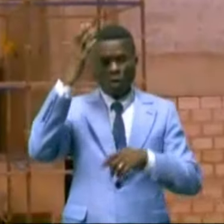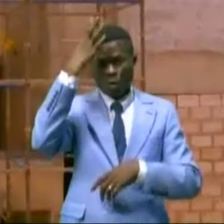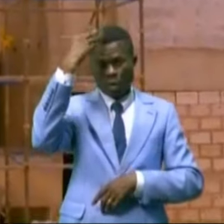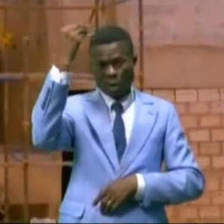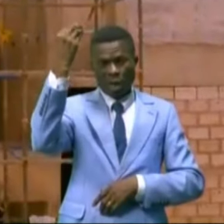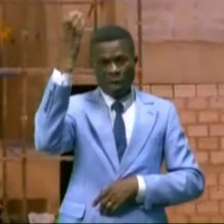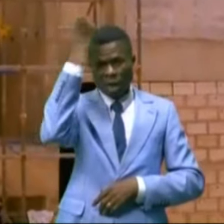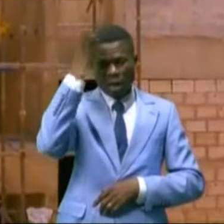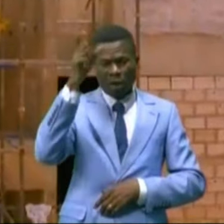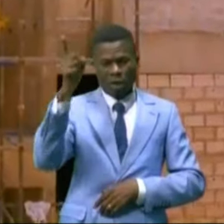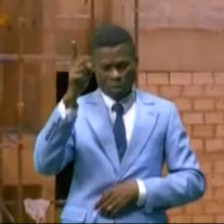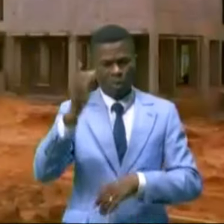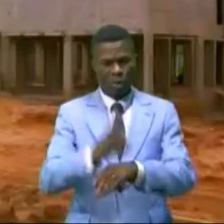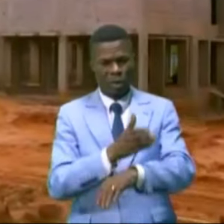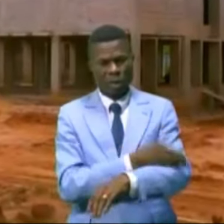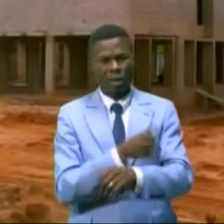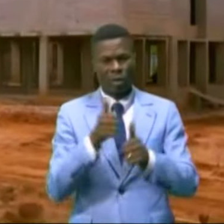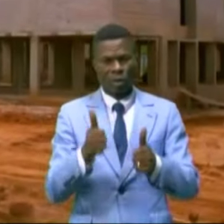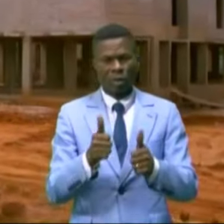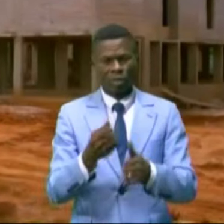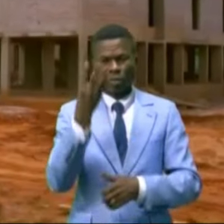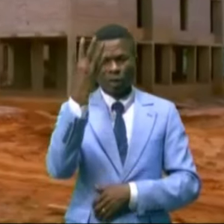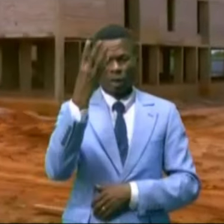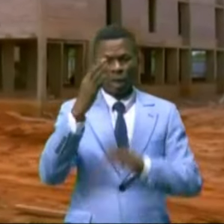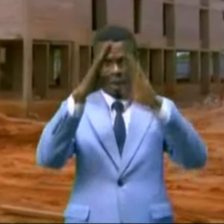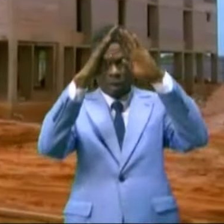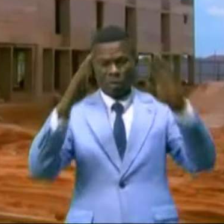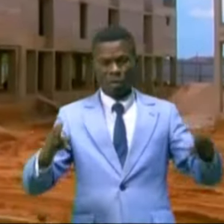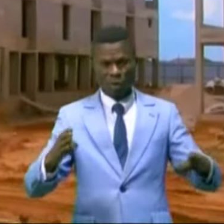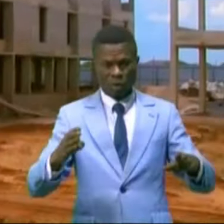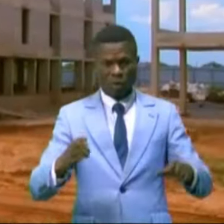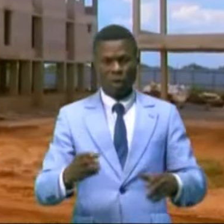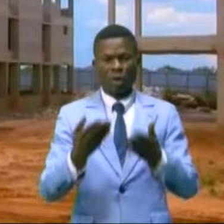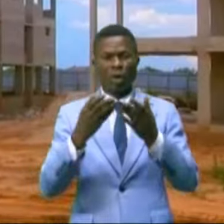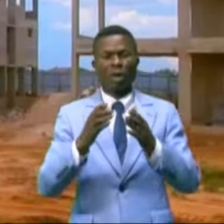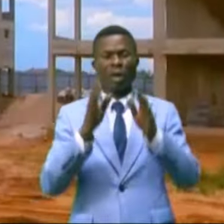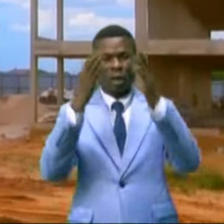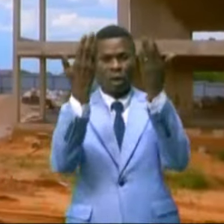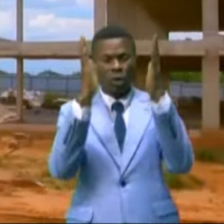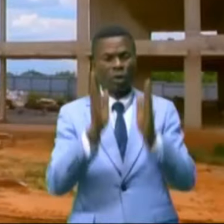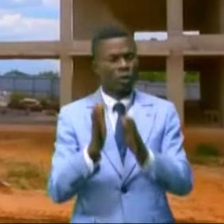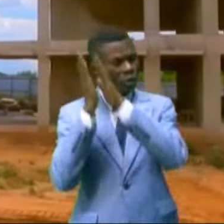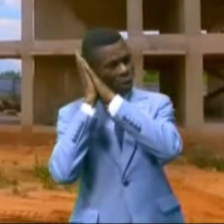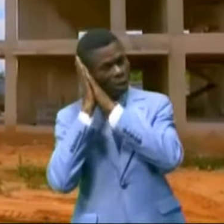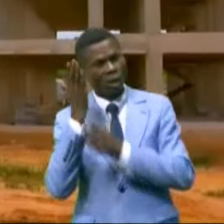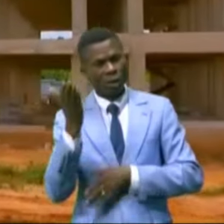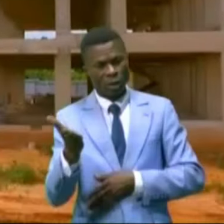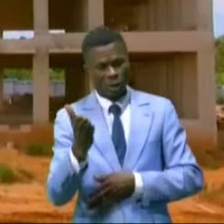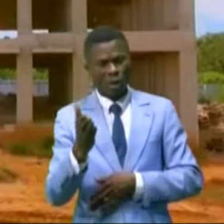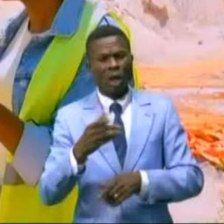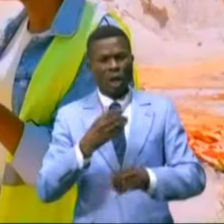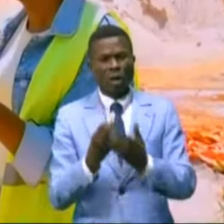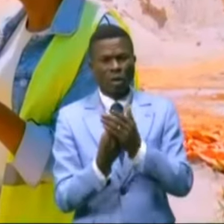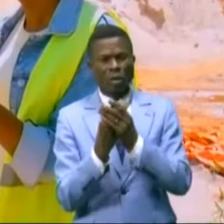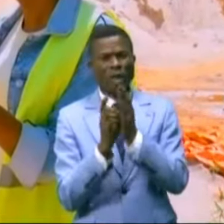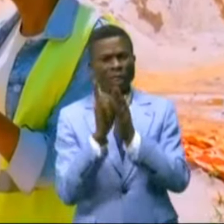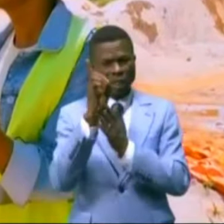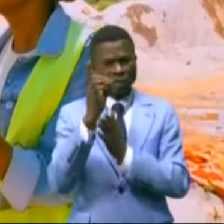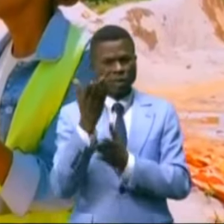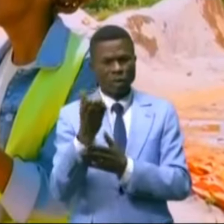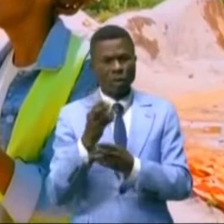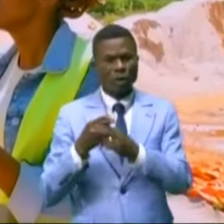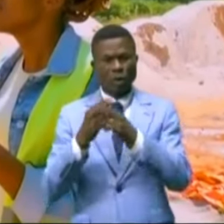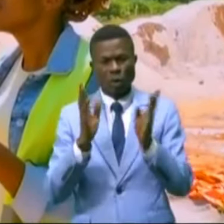évolue de manière considérable quatre bâtiments qui abriteront les HES des étudiants sont déjà sortis des terr selon les